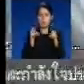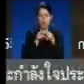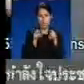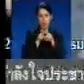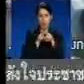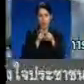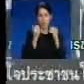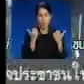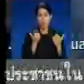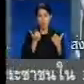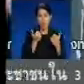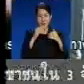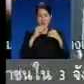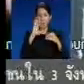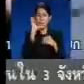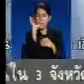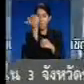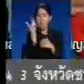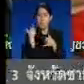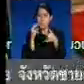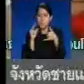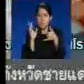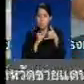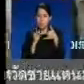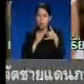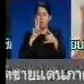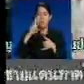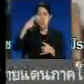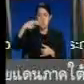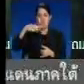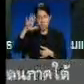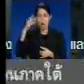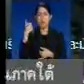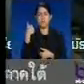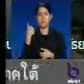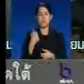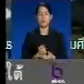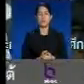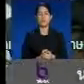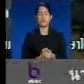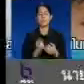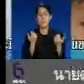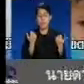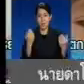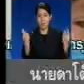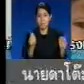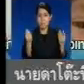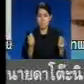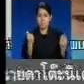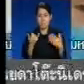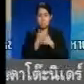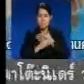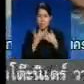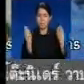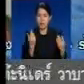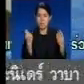พิ่มขึ้นใกล้ 29,000 คนเข้าไปทุกทีขณะที่การรายงานผู้เสียชีวิตเพิ่มของเม็กซิโกในวันนี้ก็เป็นผลให้องค์การ